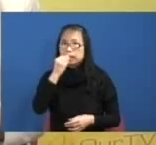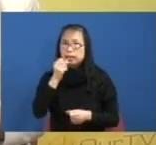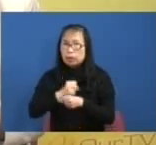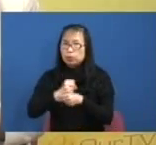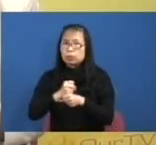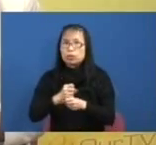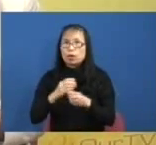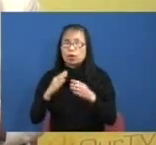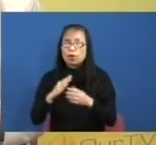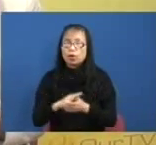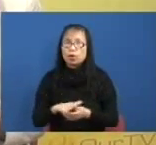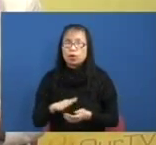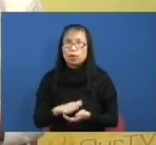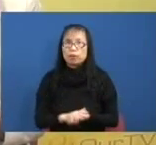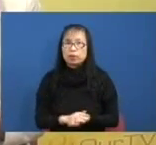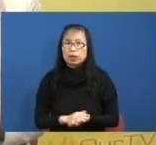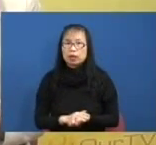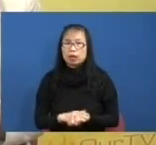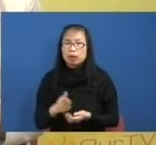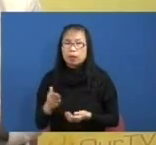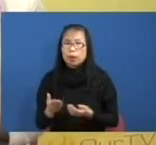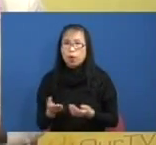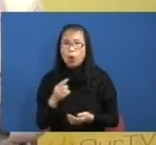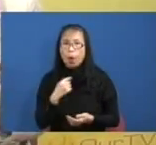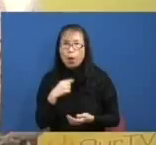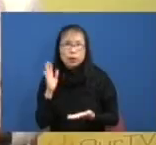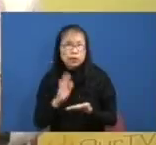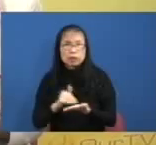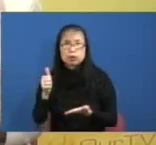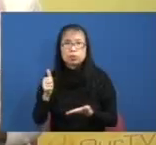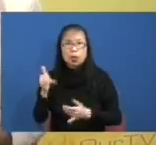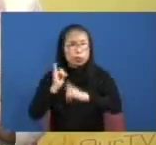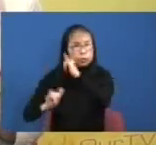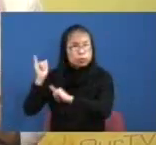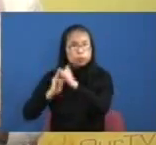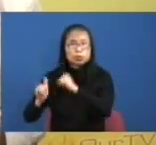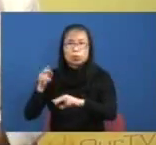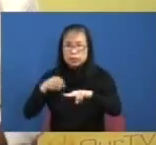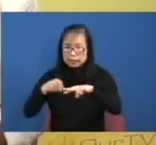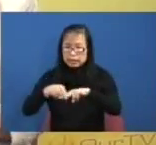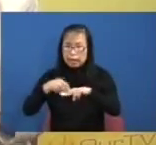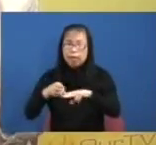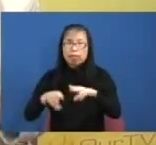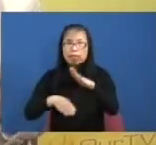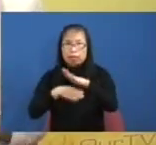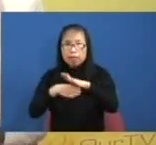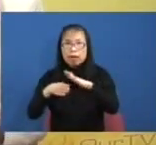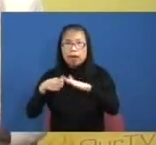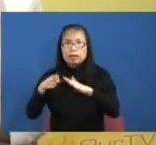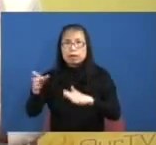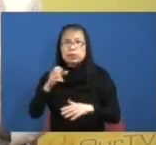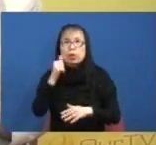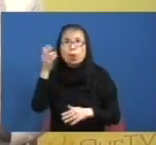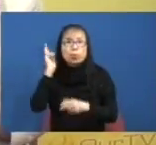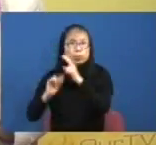咁即係但係咧佢哋即係我好欣賞有啲咧傳統嘅餐廳，譬如有啲好老牌子嗰